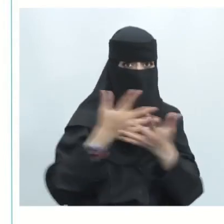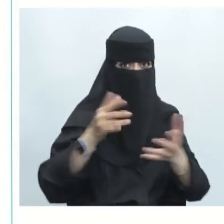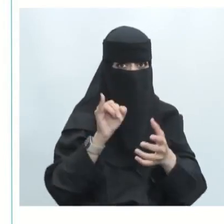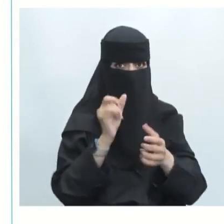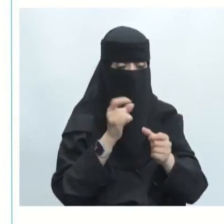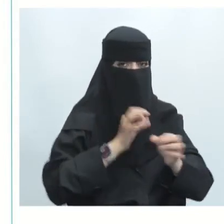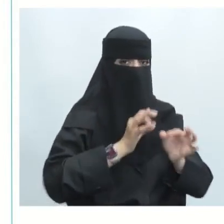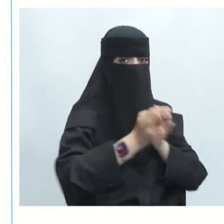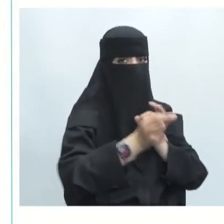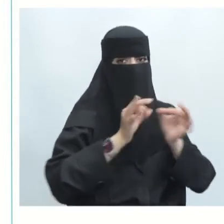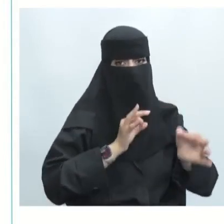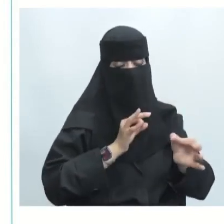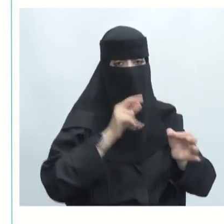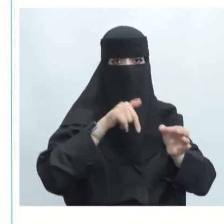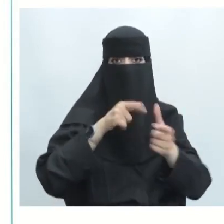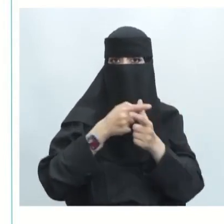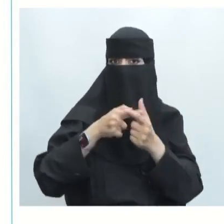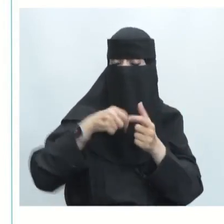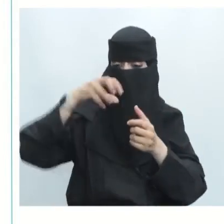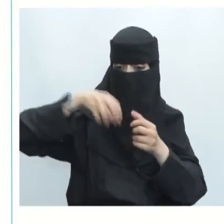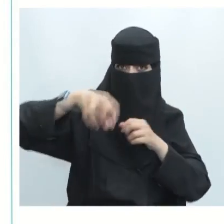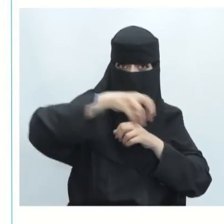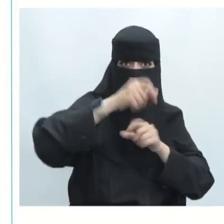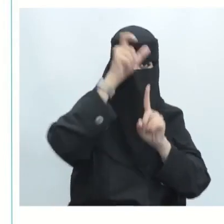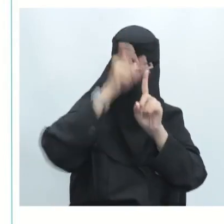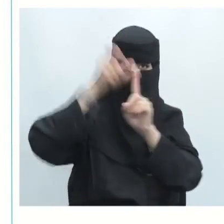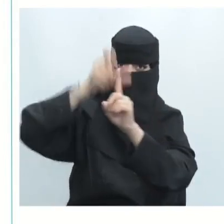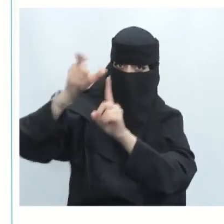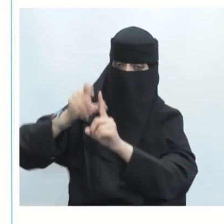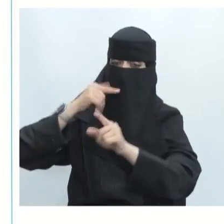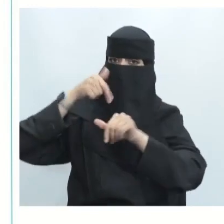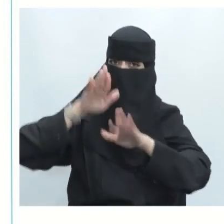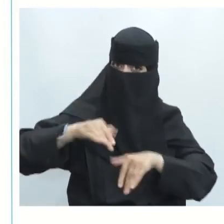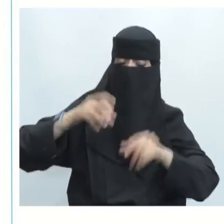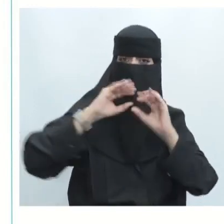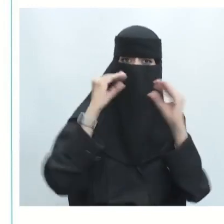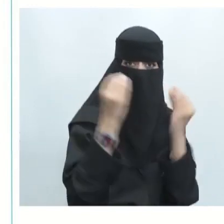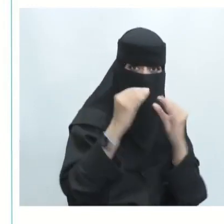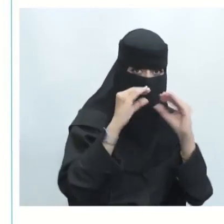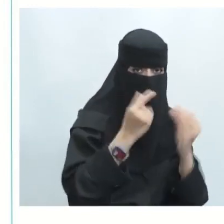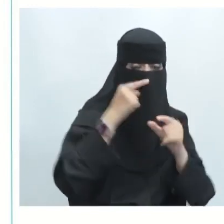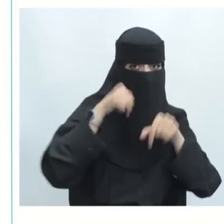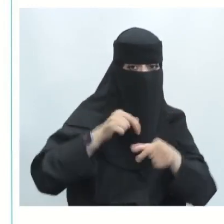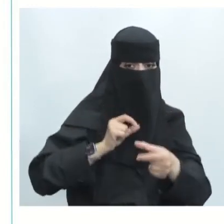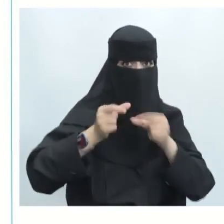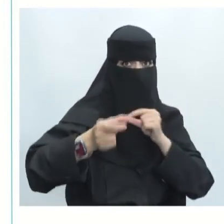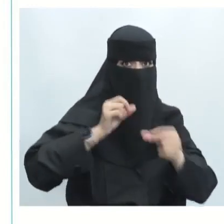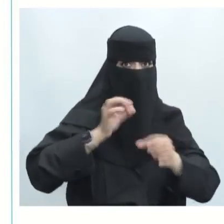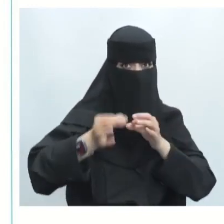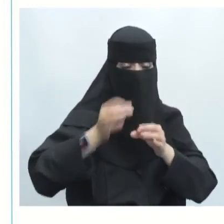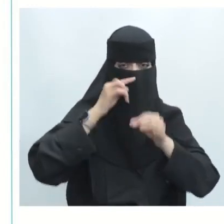التنسيق التنسيق بين الاقسام التنسيق بين الافراد التنسيق بين الادارات فان التخطيط